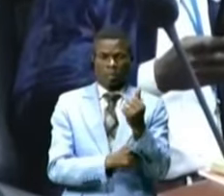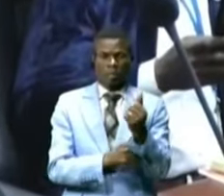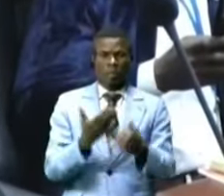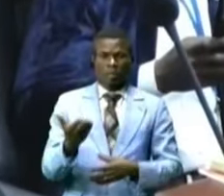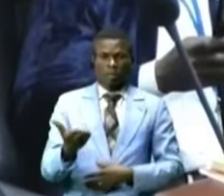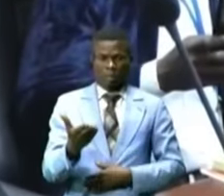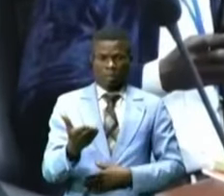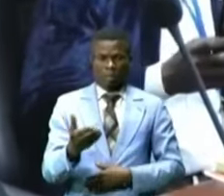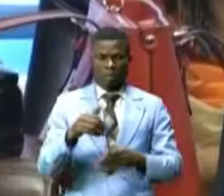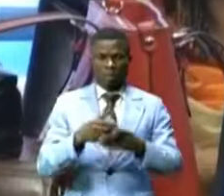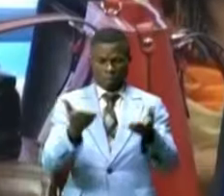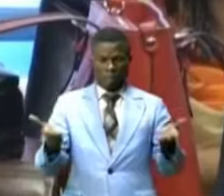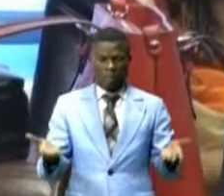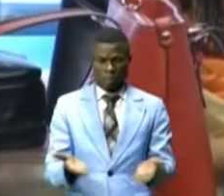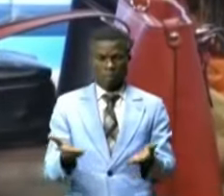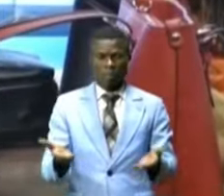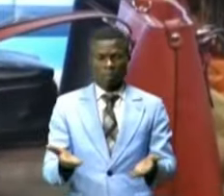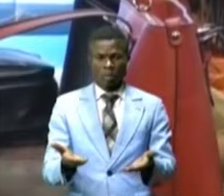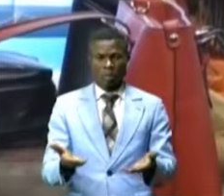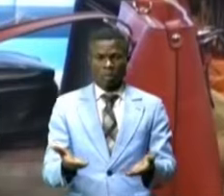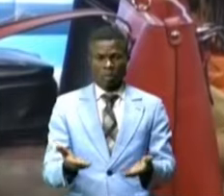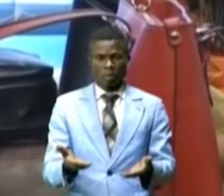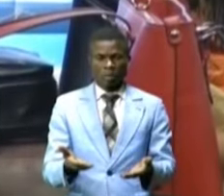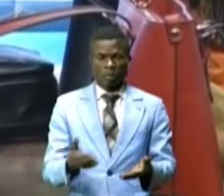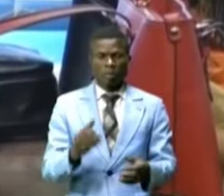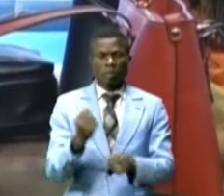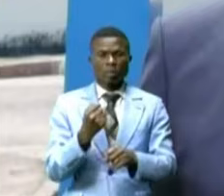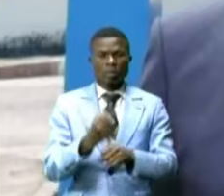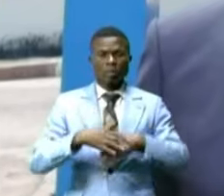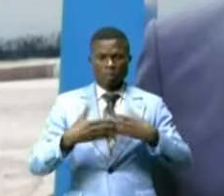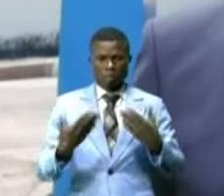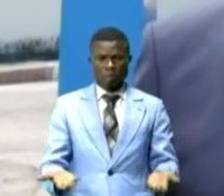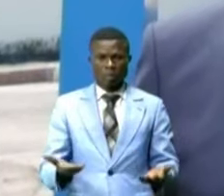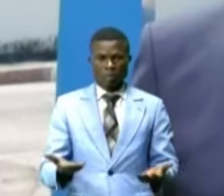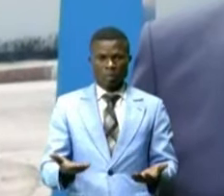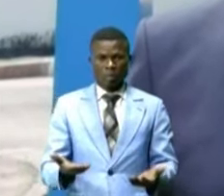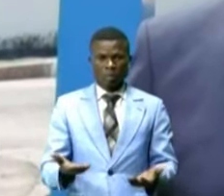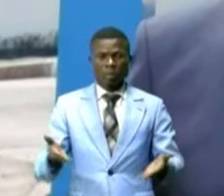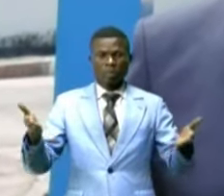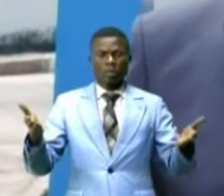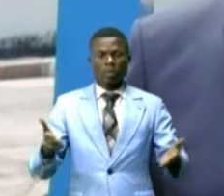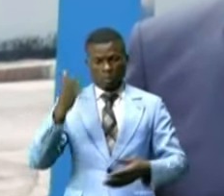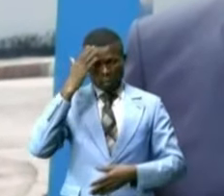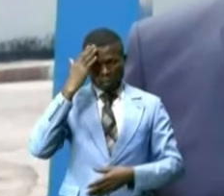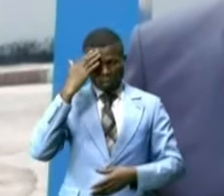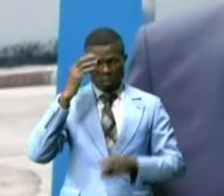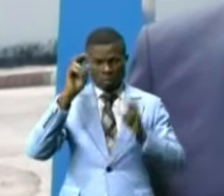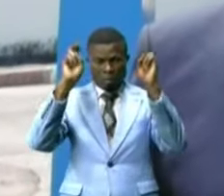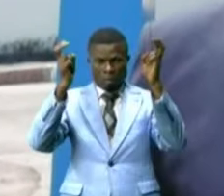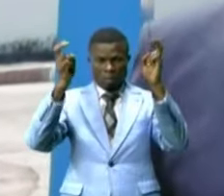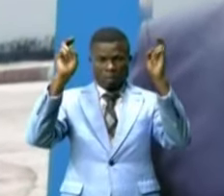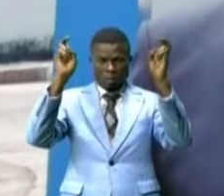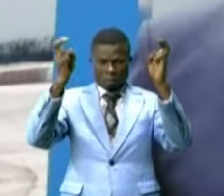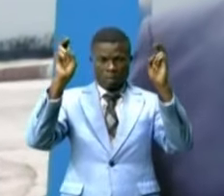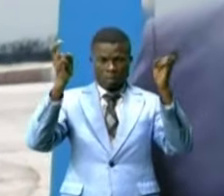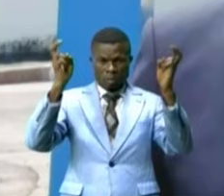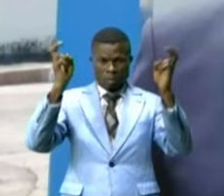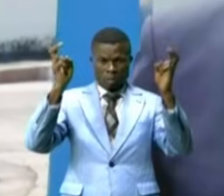qui sont dans la salle, comment nous allons travailler cette année hein, en prenant en compte le thème qui